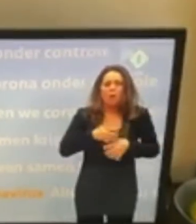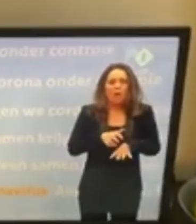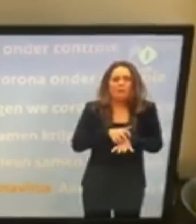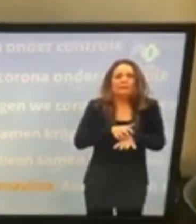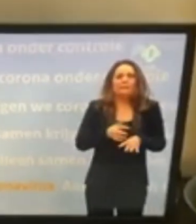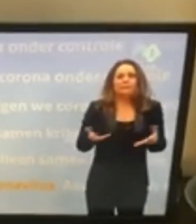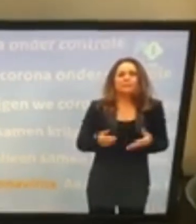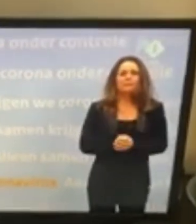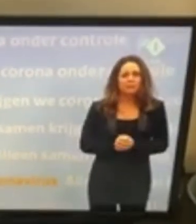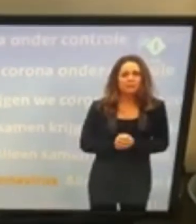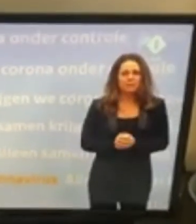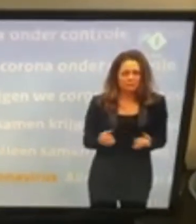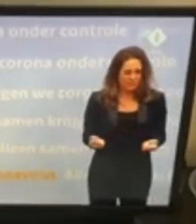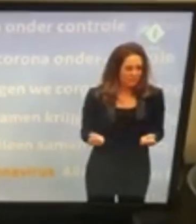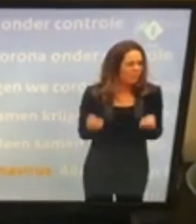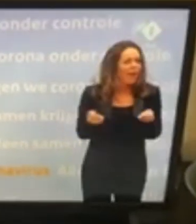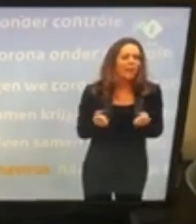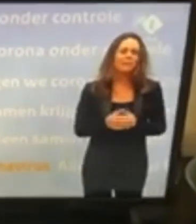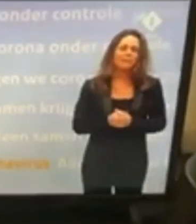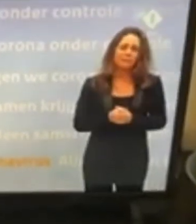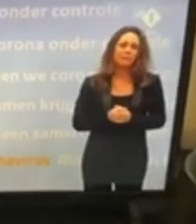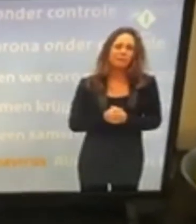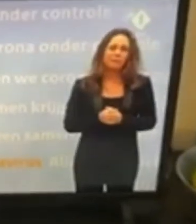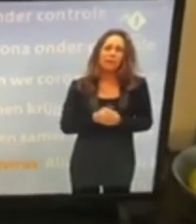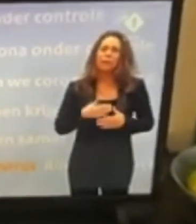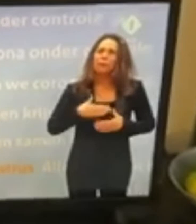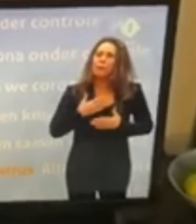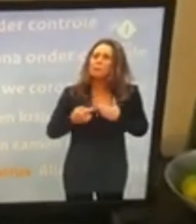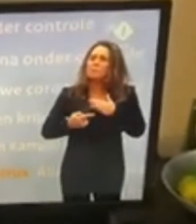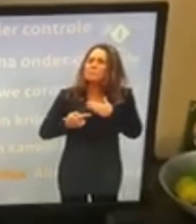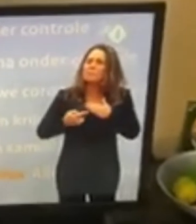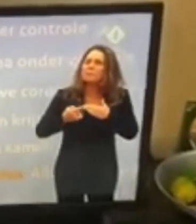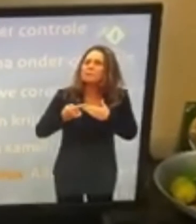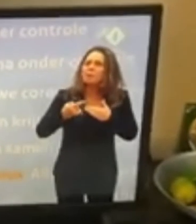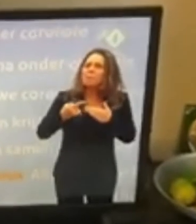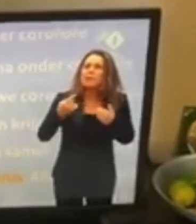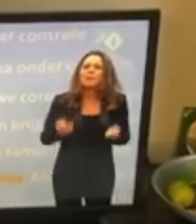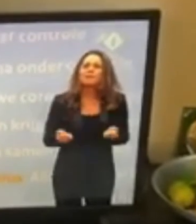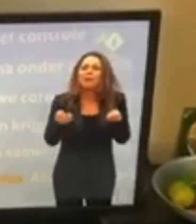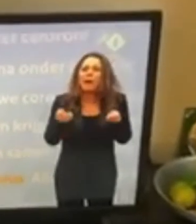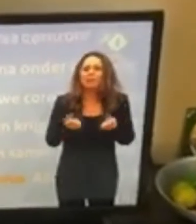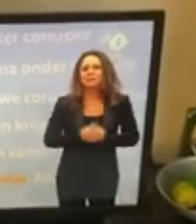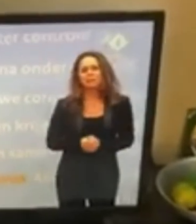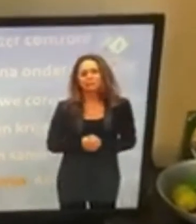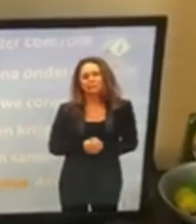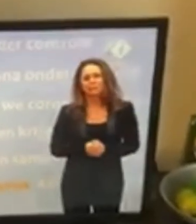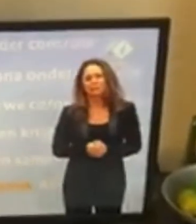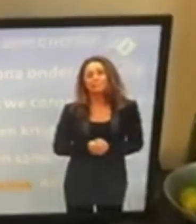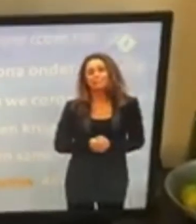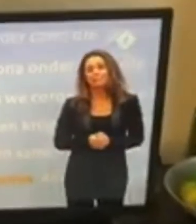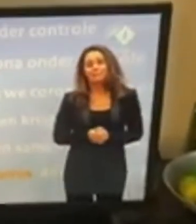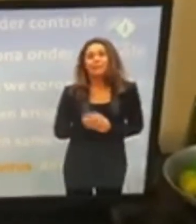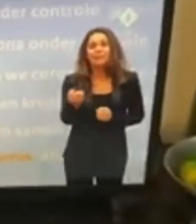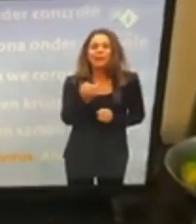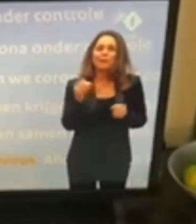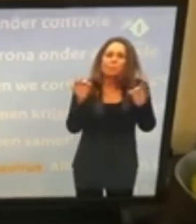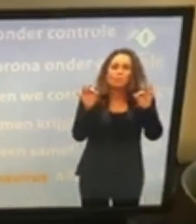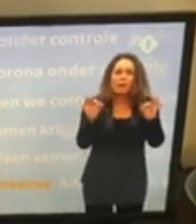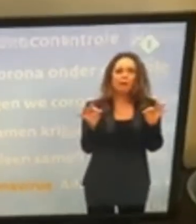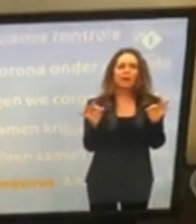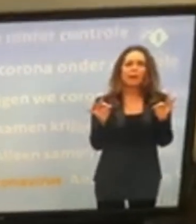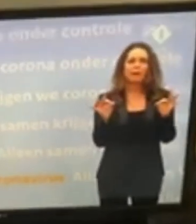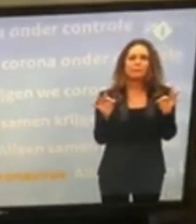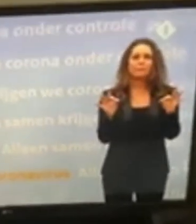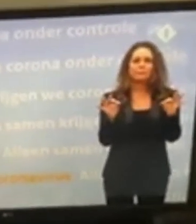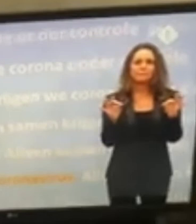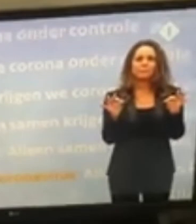is zwaar en het voelt alsof het alleen maar zwaarder wordt. Maar juist daarom is het belangrijk dat we niet alleen kijken naar